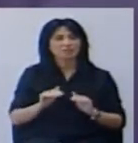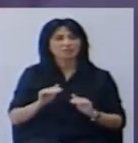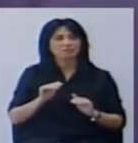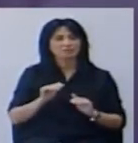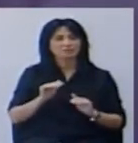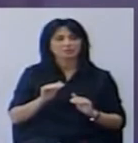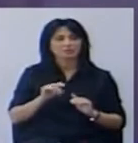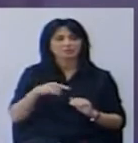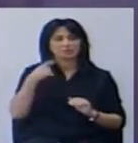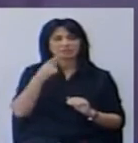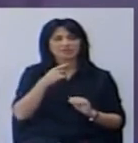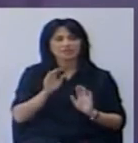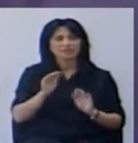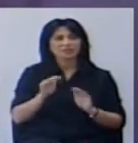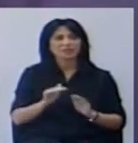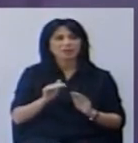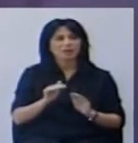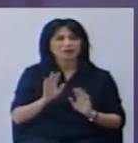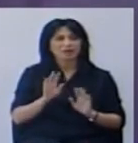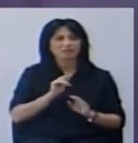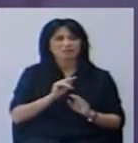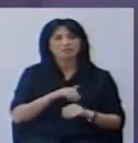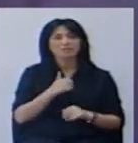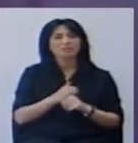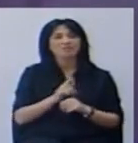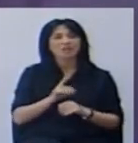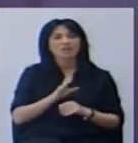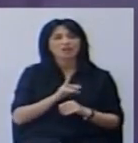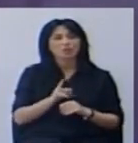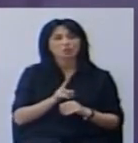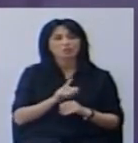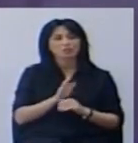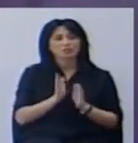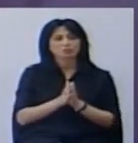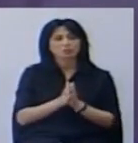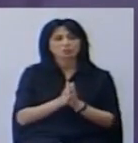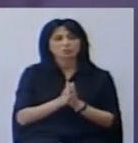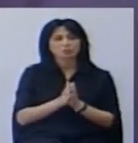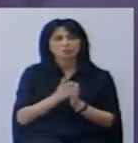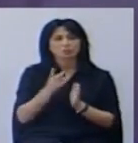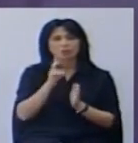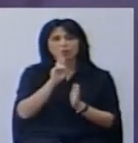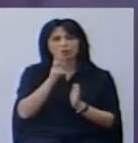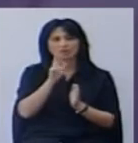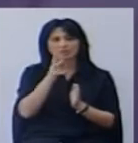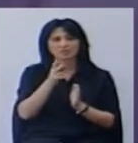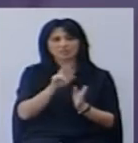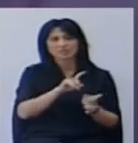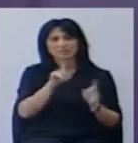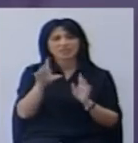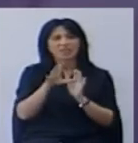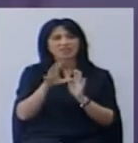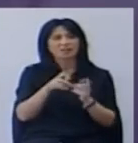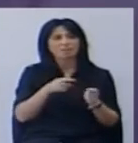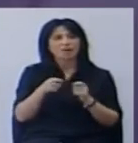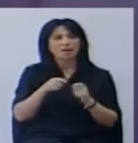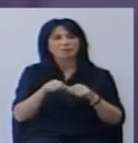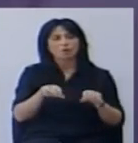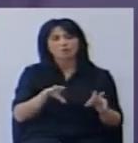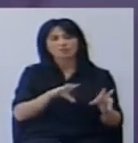თანამდებობის პირები და ყველაზე მთავარი ის იყო, რომ სულ რაღაც ორი სამი წლის წინ გადმოვიდა ენერგეტიკის